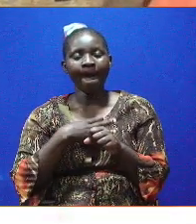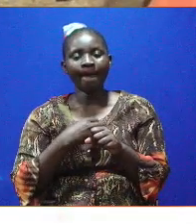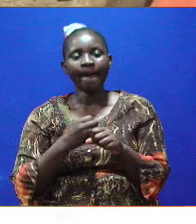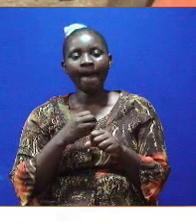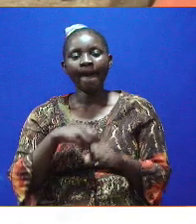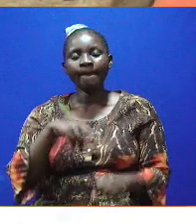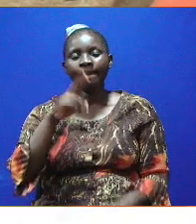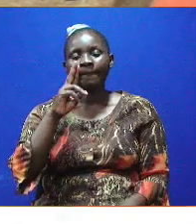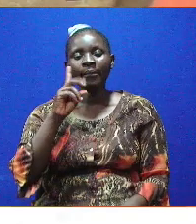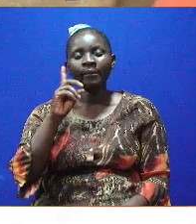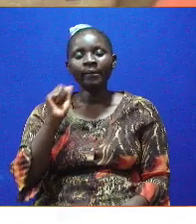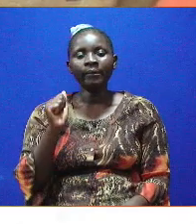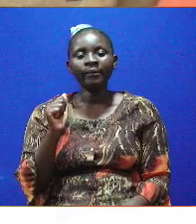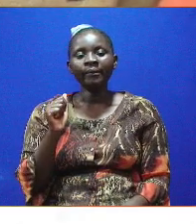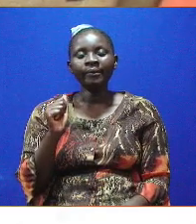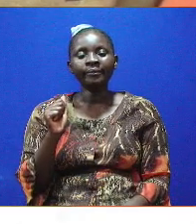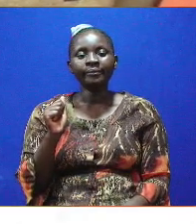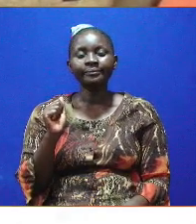UDA